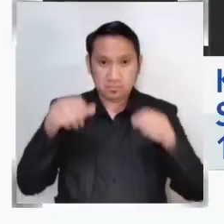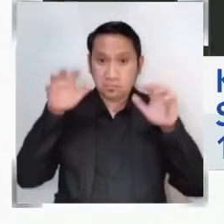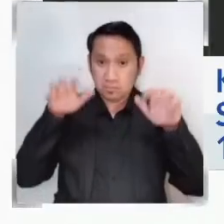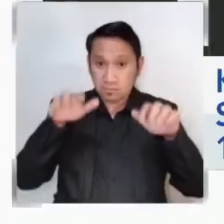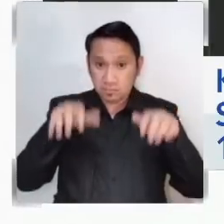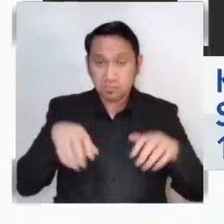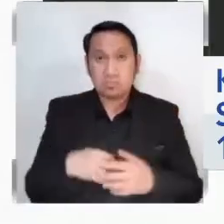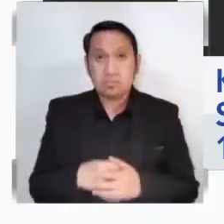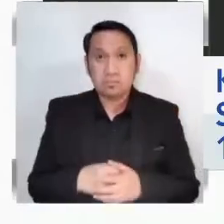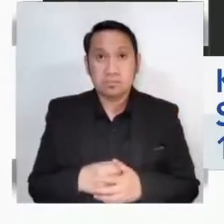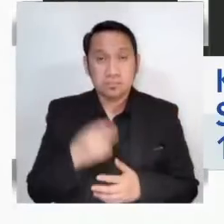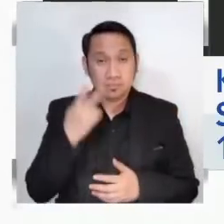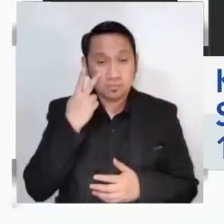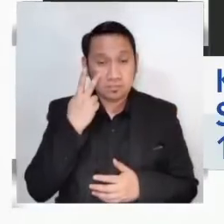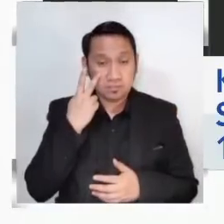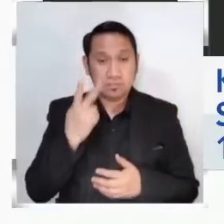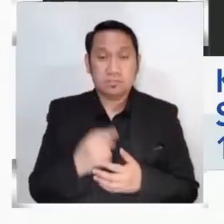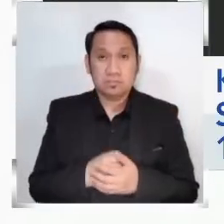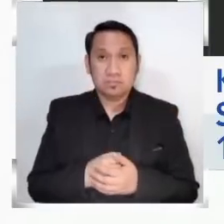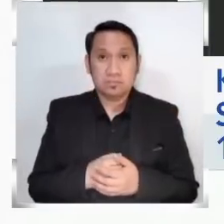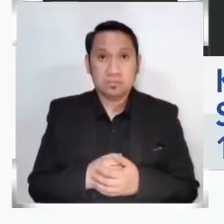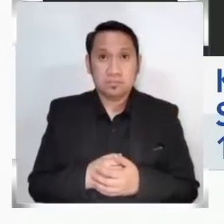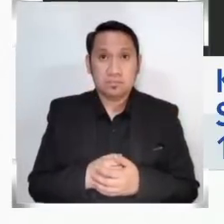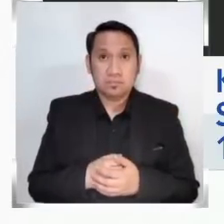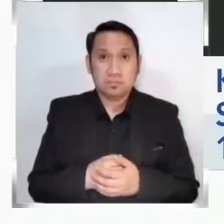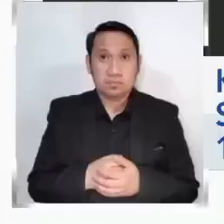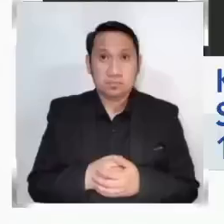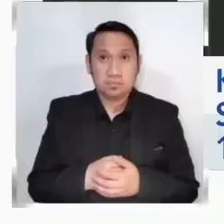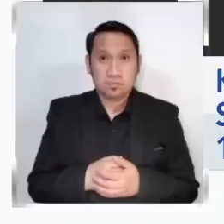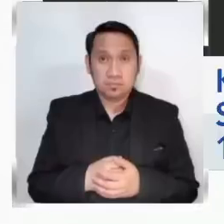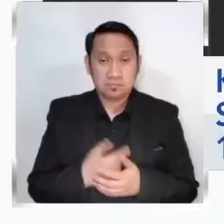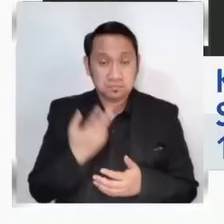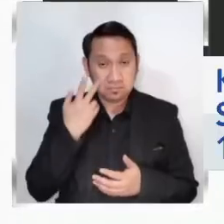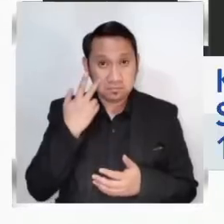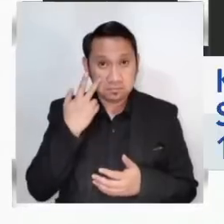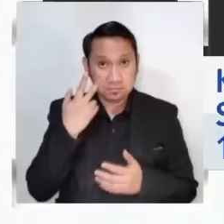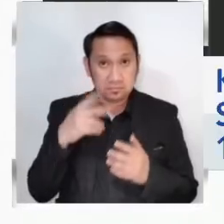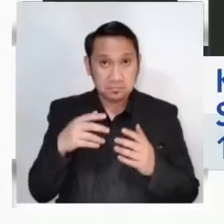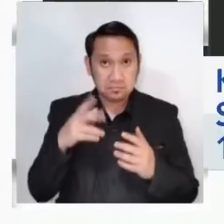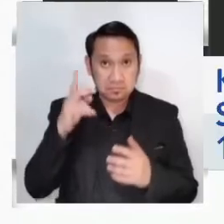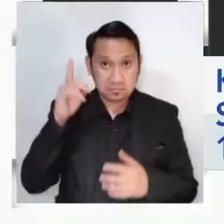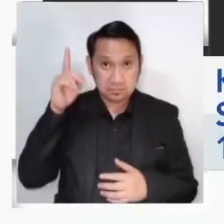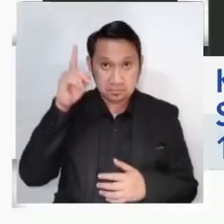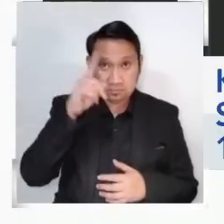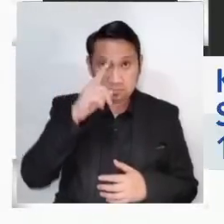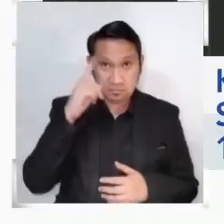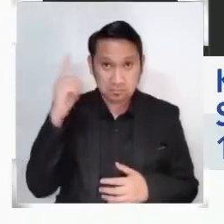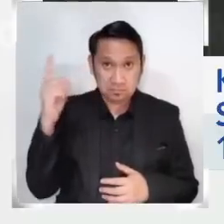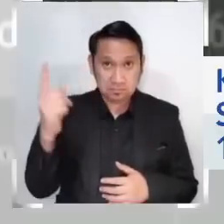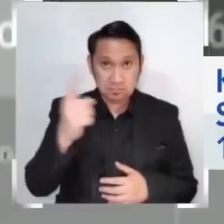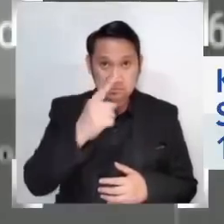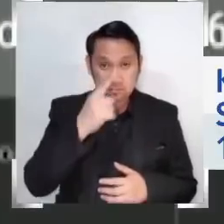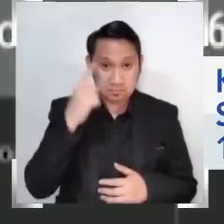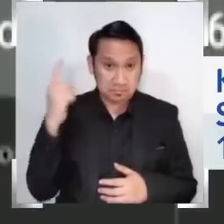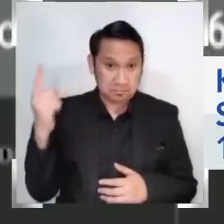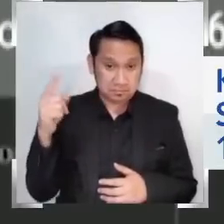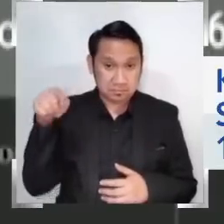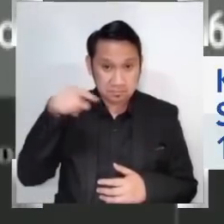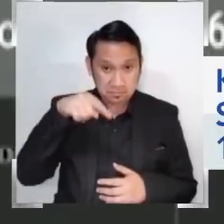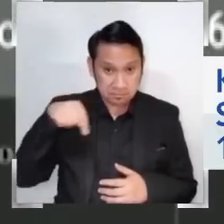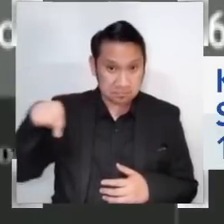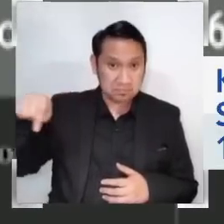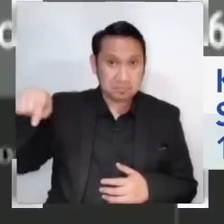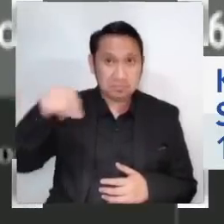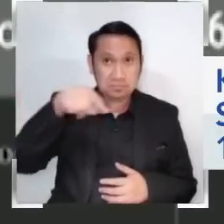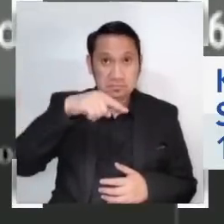sa datos ng flight tracking website, Flight Radar 24, na umiikot-ikot ito sa paligid ng airport hanggang